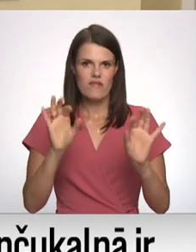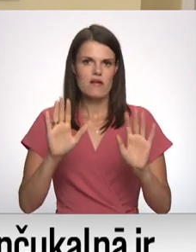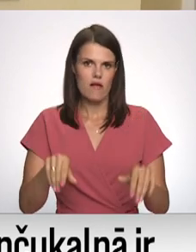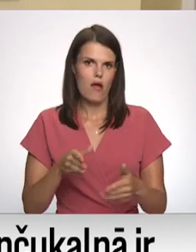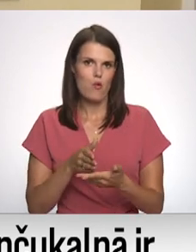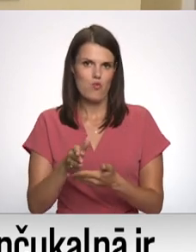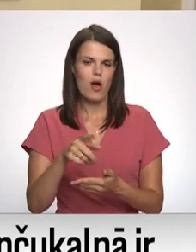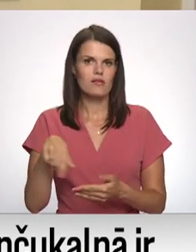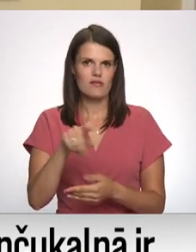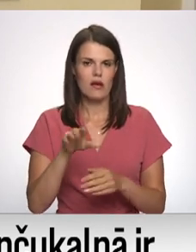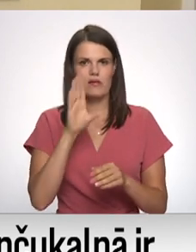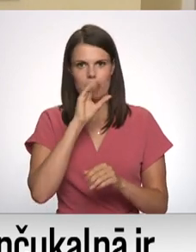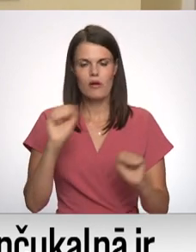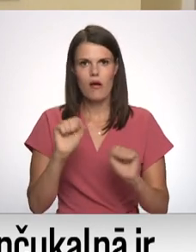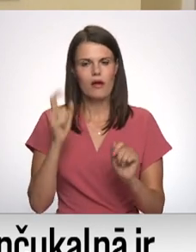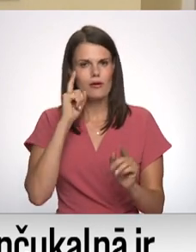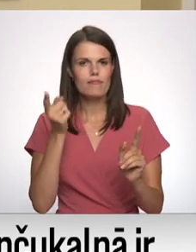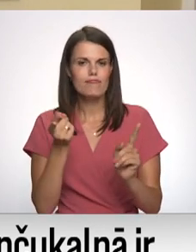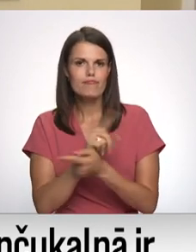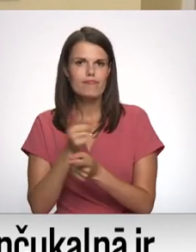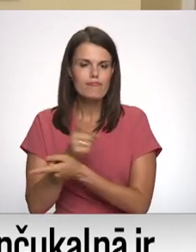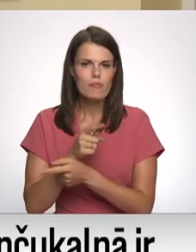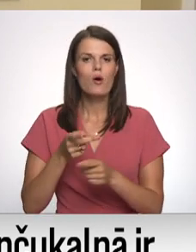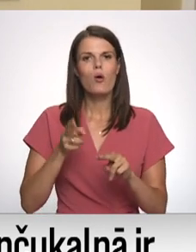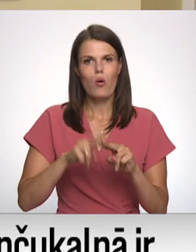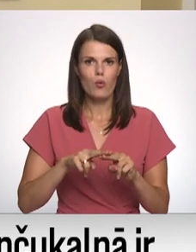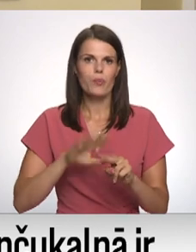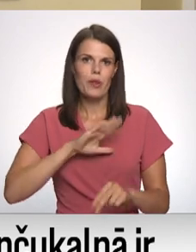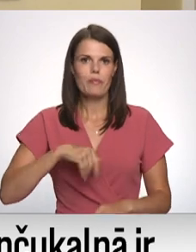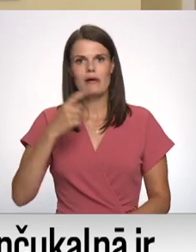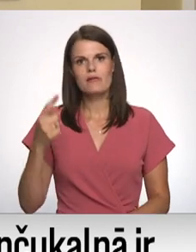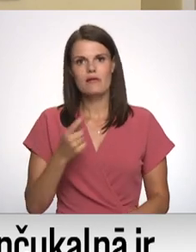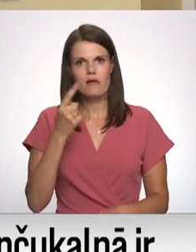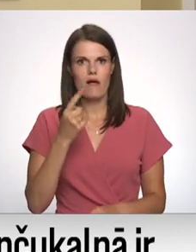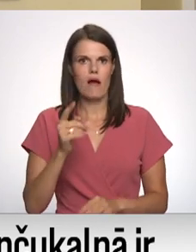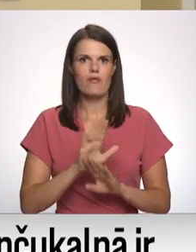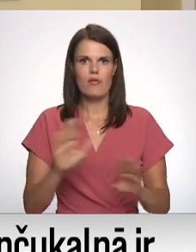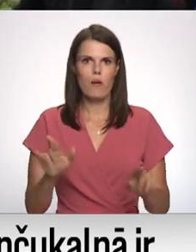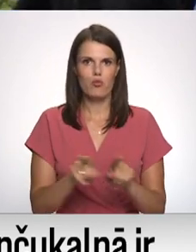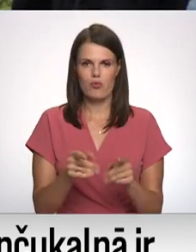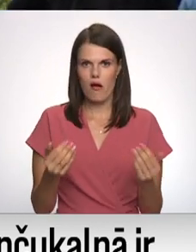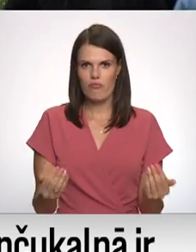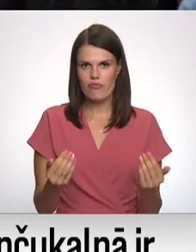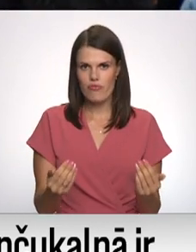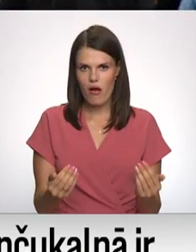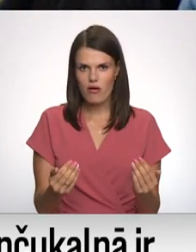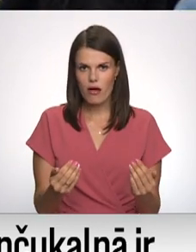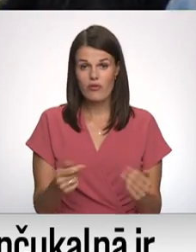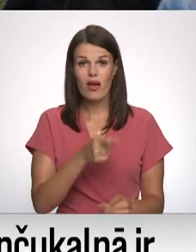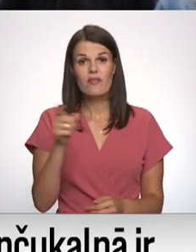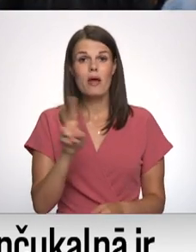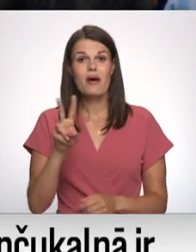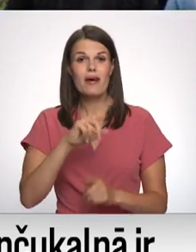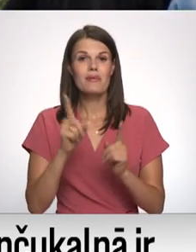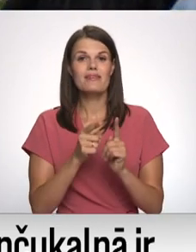spētu tai brīdī veikt pārkārtošanos un faktiski pēc gada mēs nebūtu turpat, kur mēs esam šodien. Tie, kuriem ar